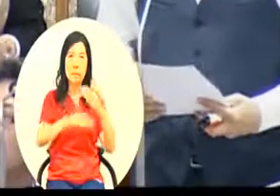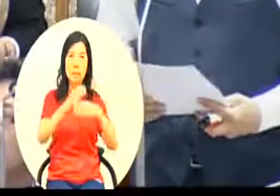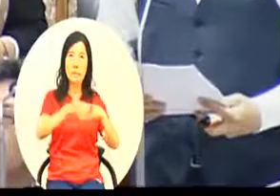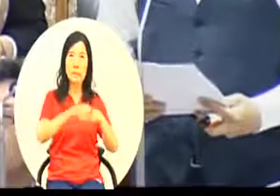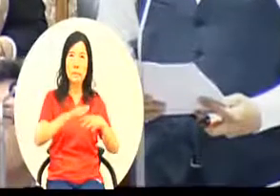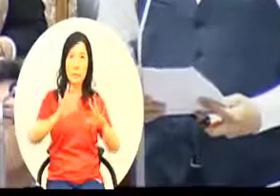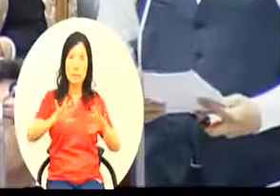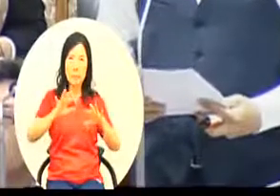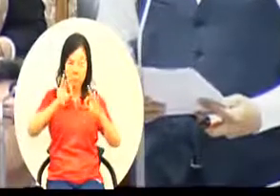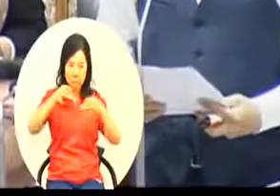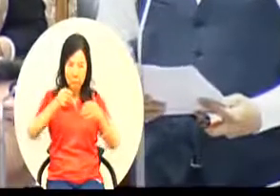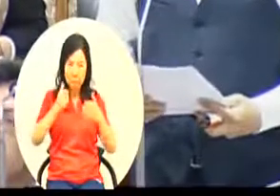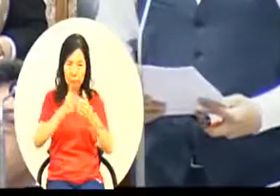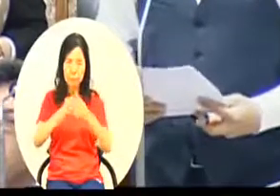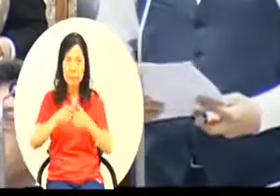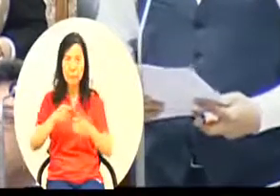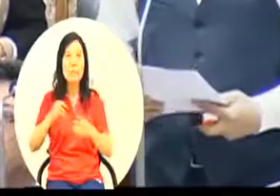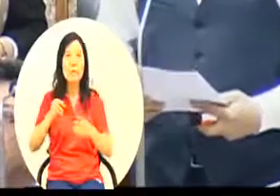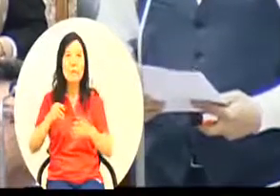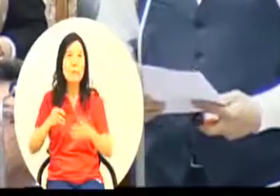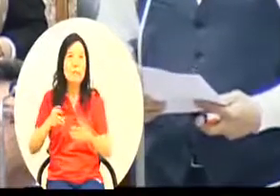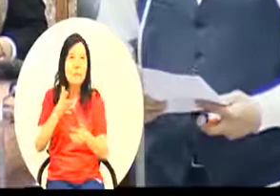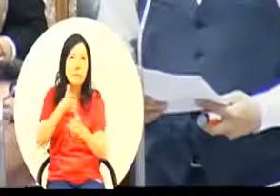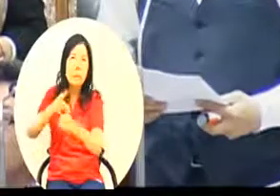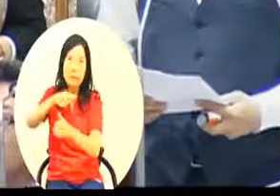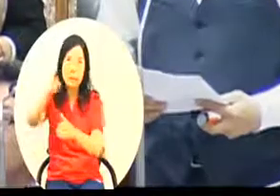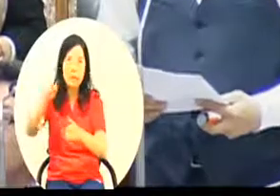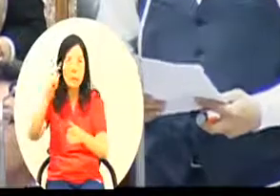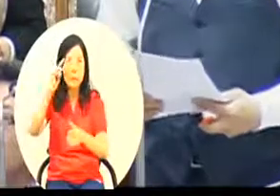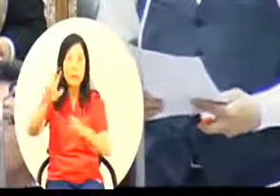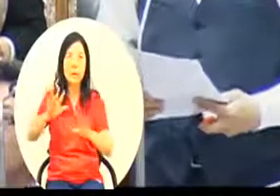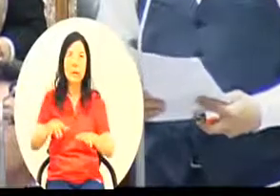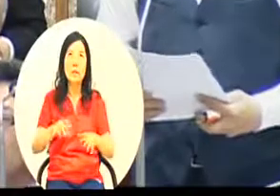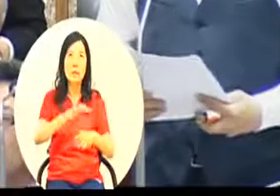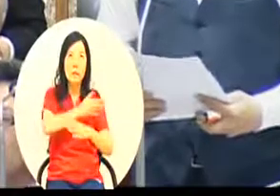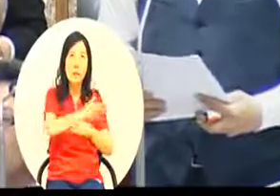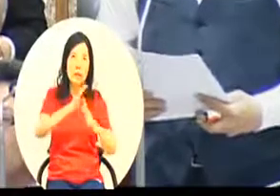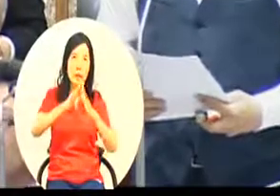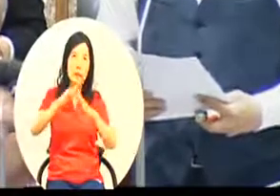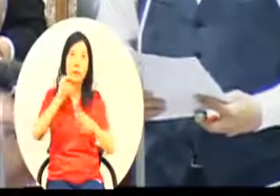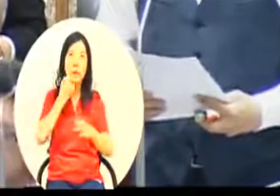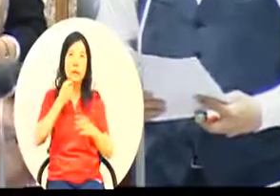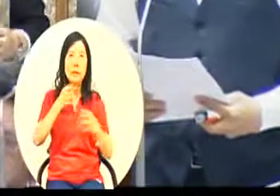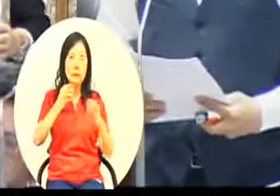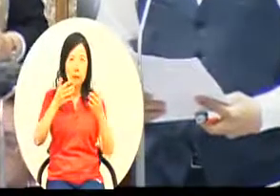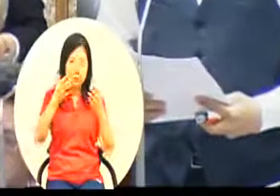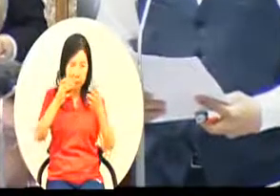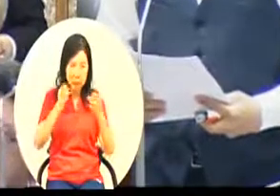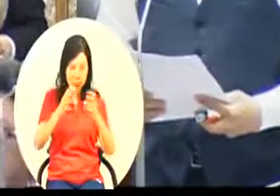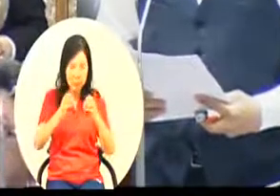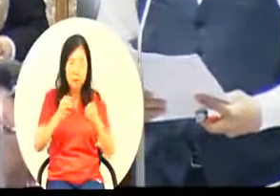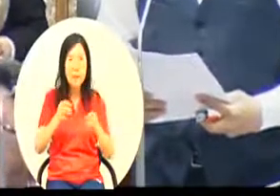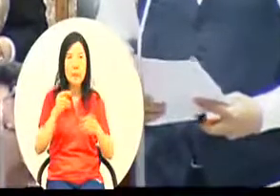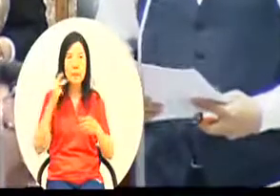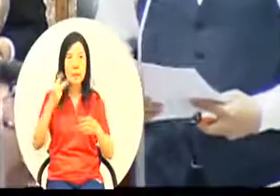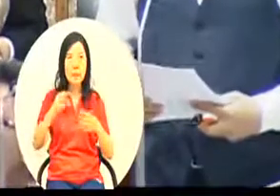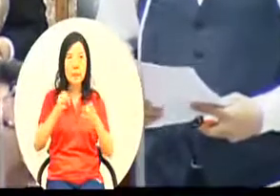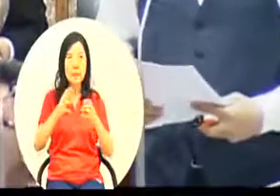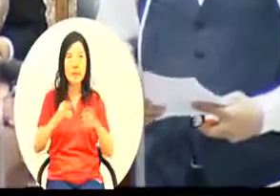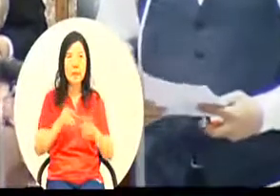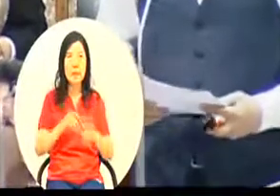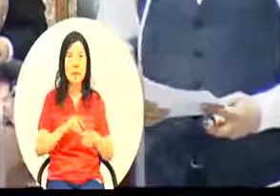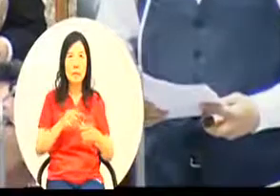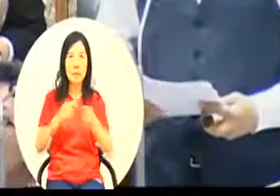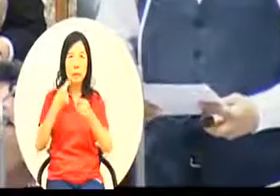讨的会议，听取各方的意见。那也有其他县市、其他都的做法可以跟我们来做参考，需要再来谈一次。虽然跟